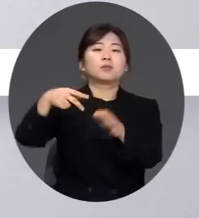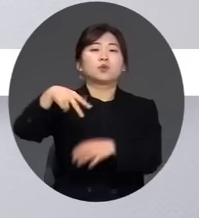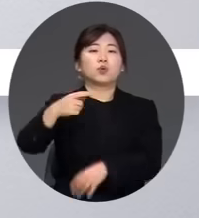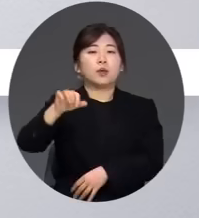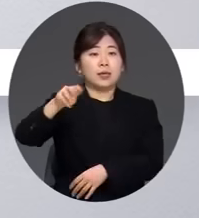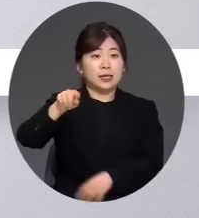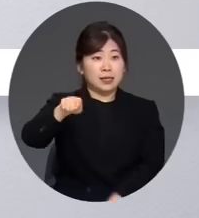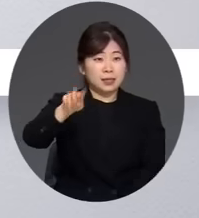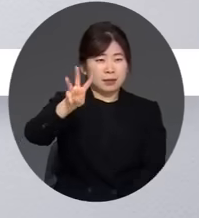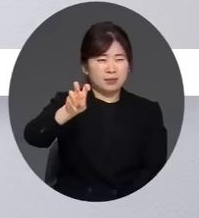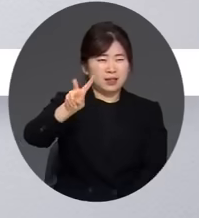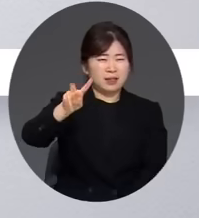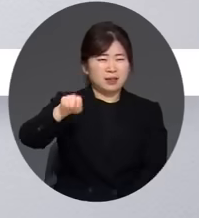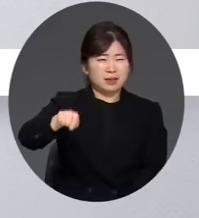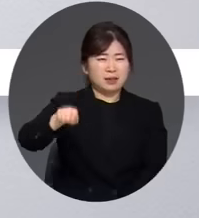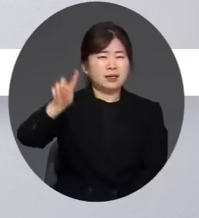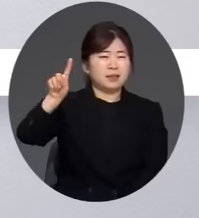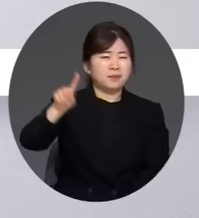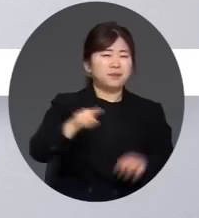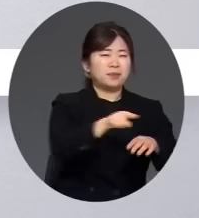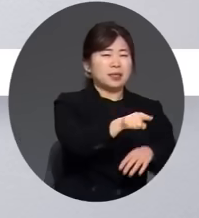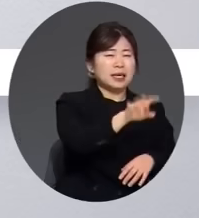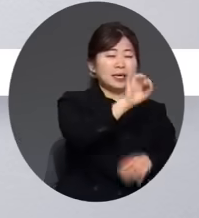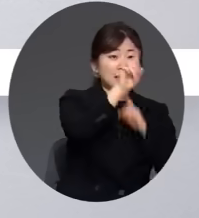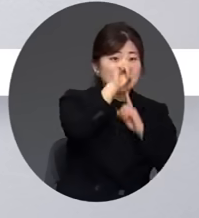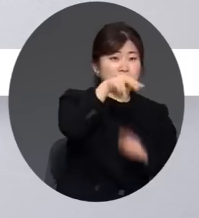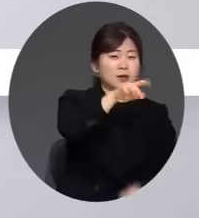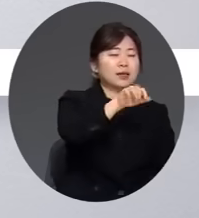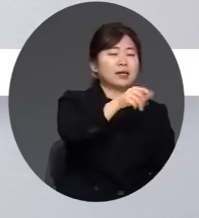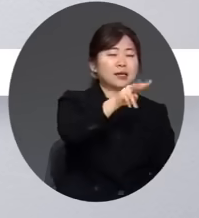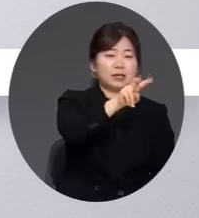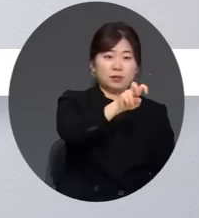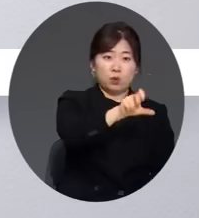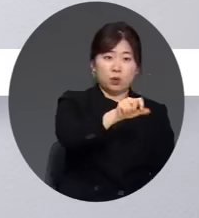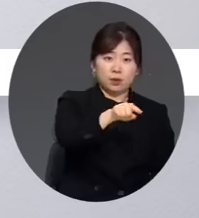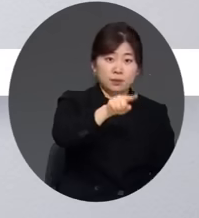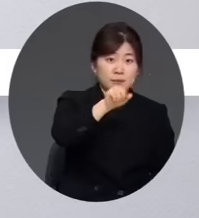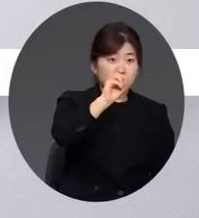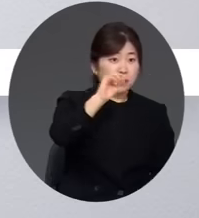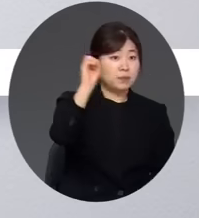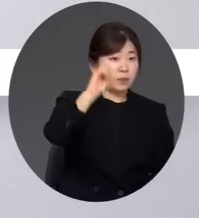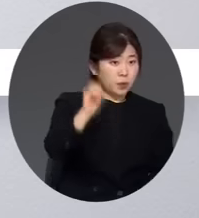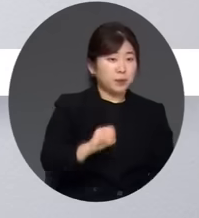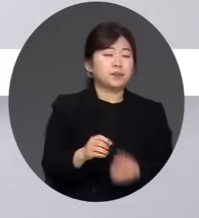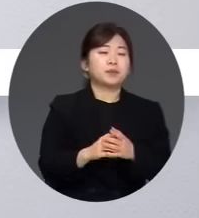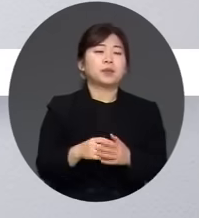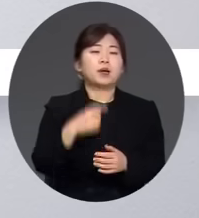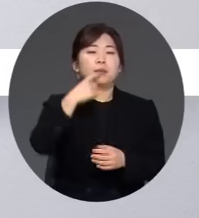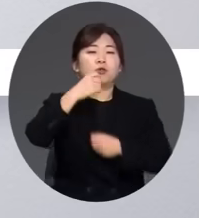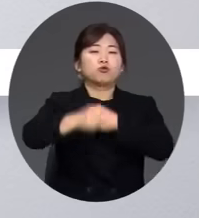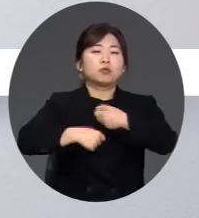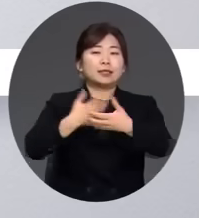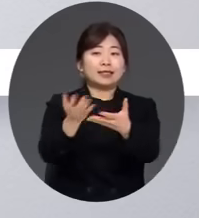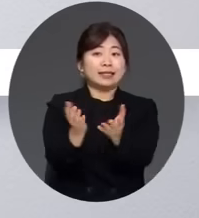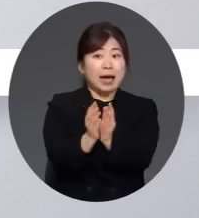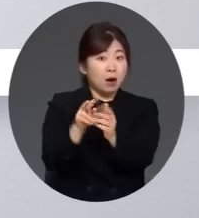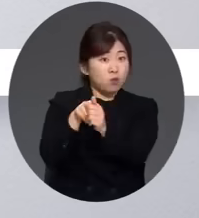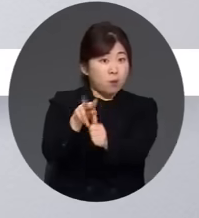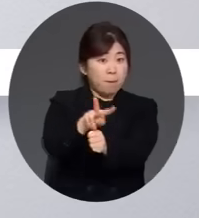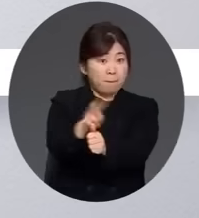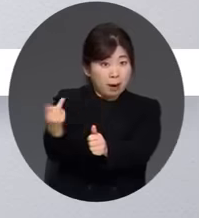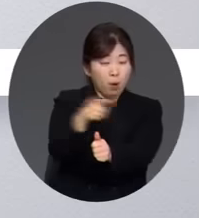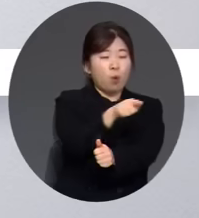33.1 이성희 25.8% 이만 5차 범위냅니다 더불어민주당 황기철 전 해군 참무 총장과